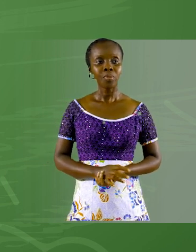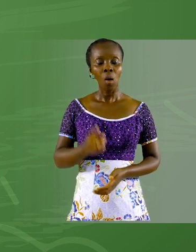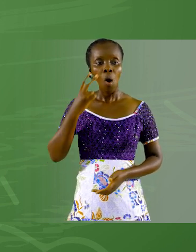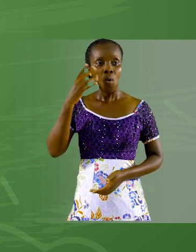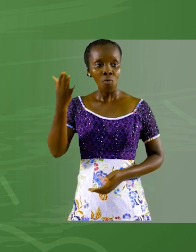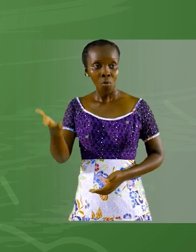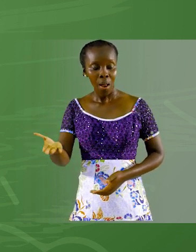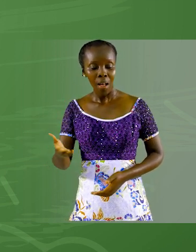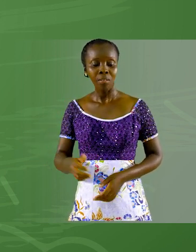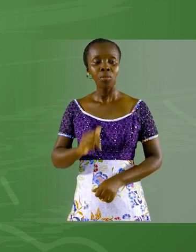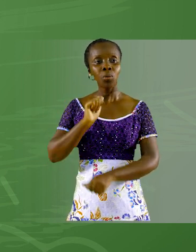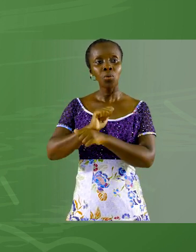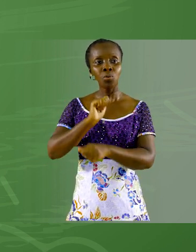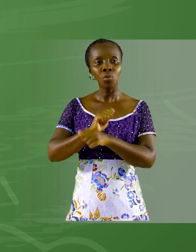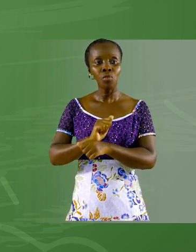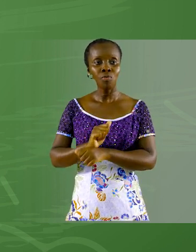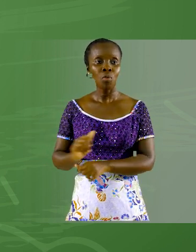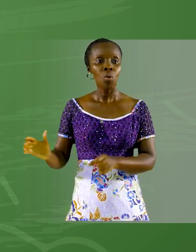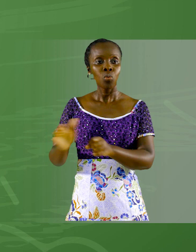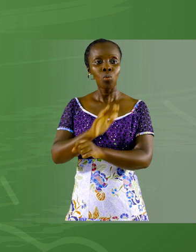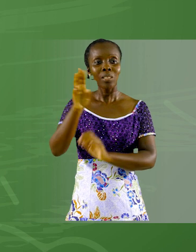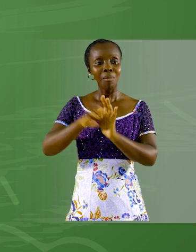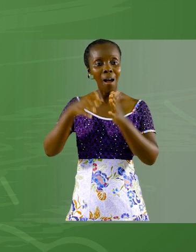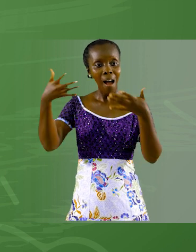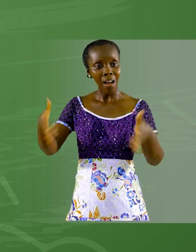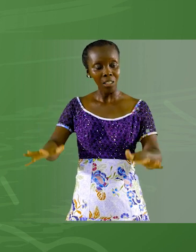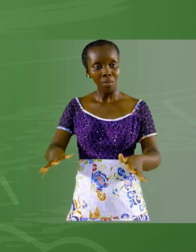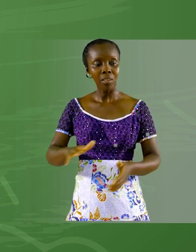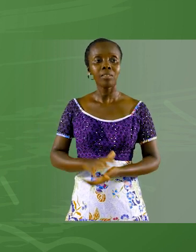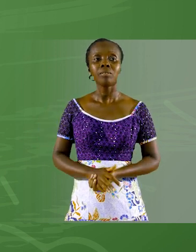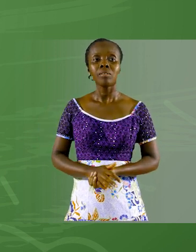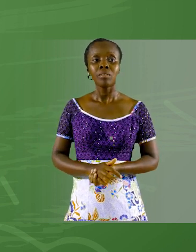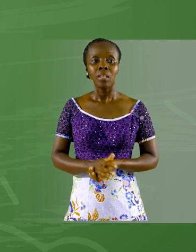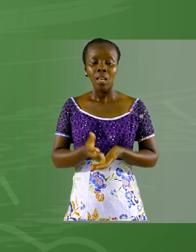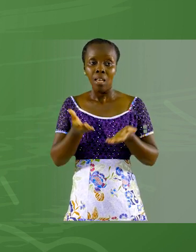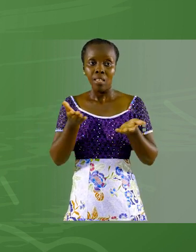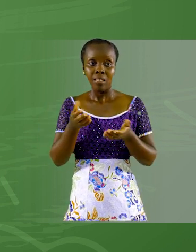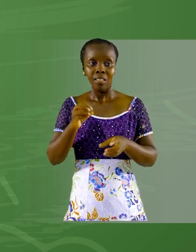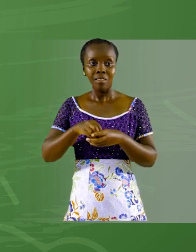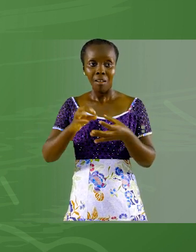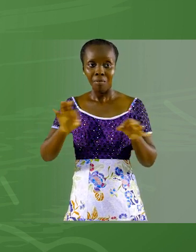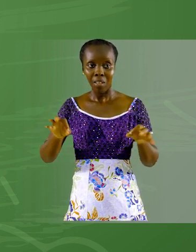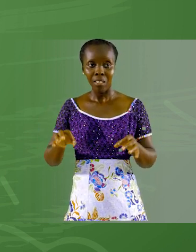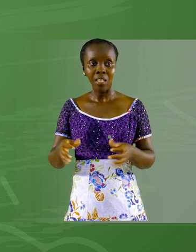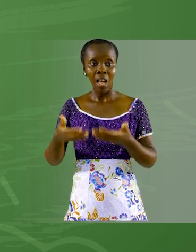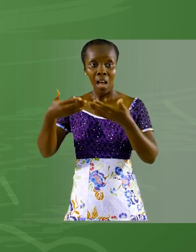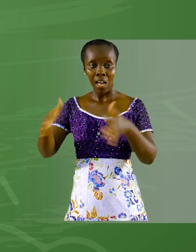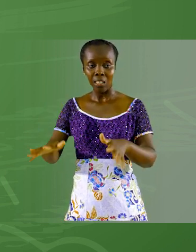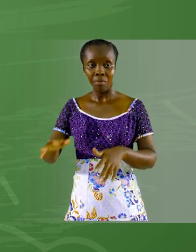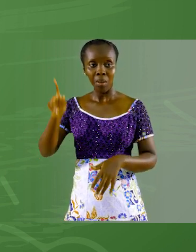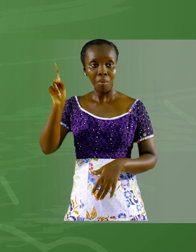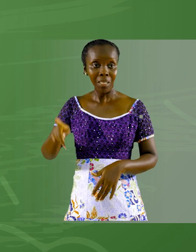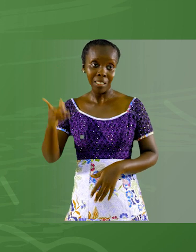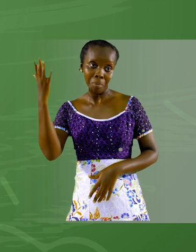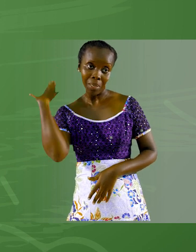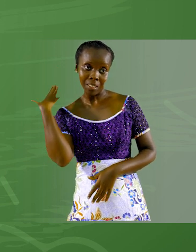voilà une œuvre totalement achevée. Nous avons achevé le participe